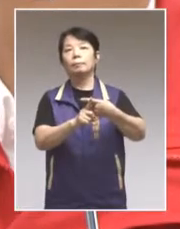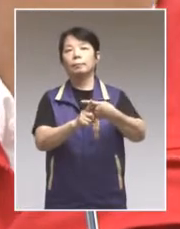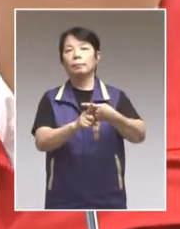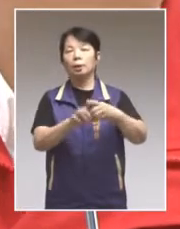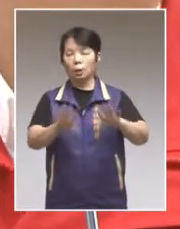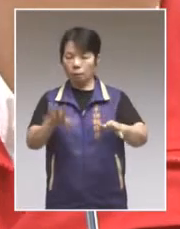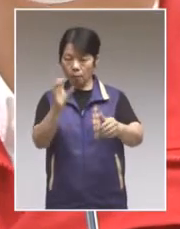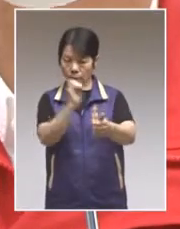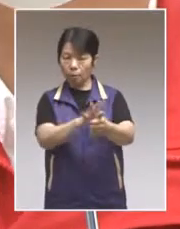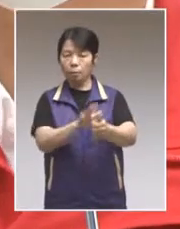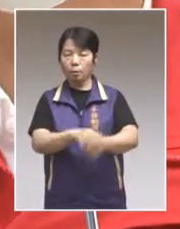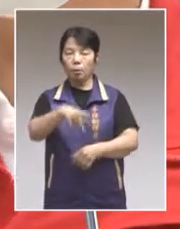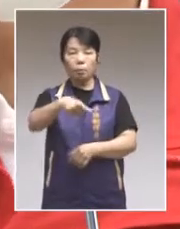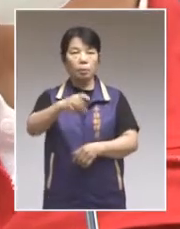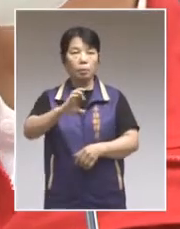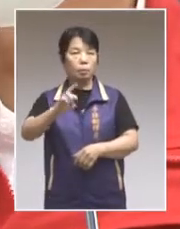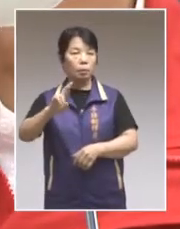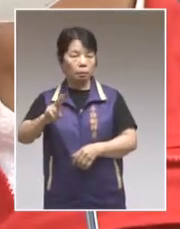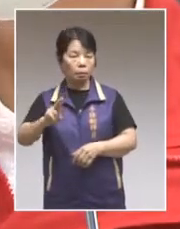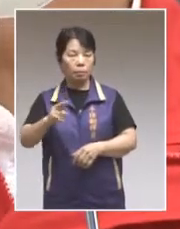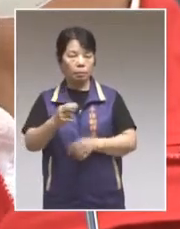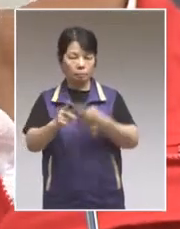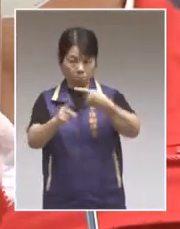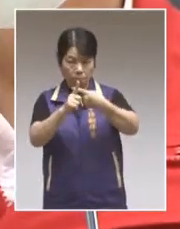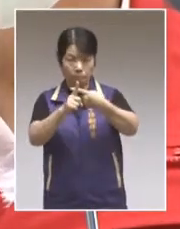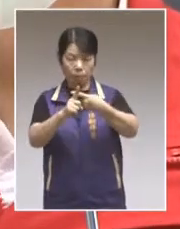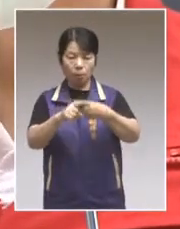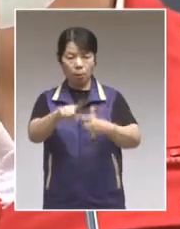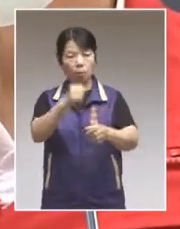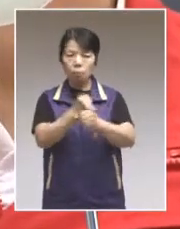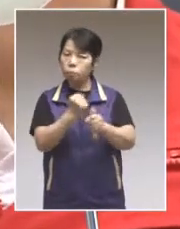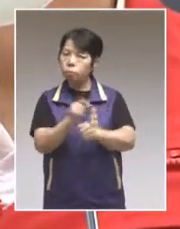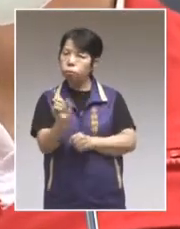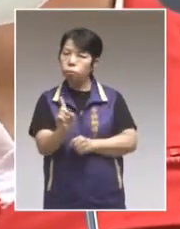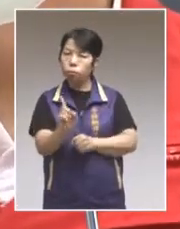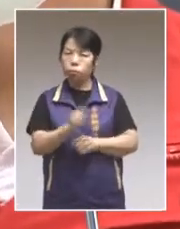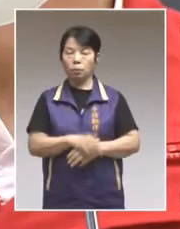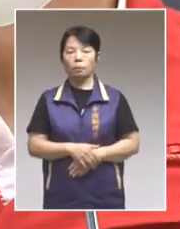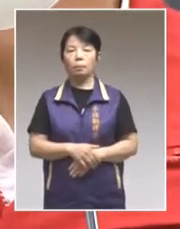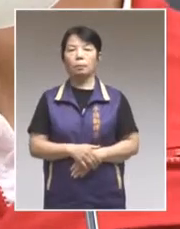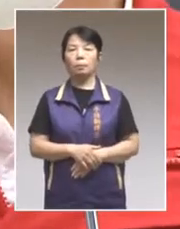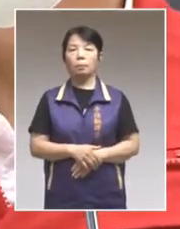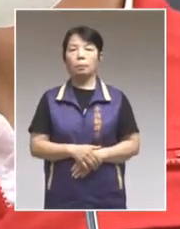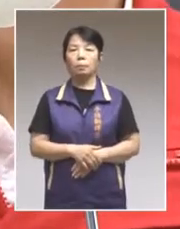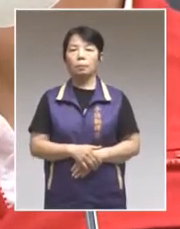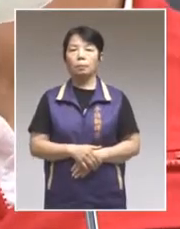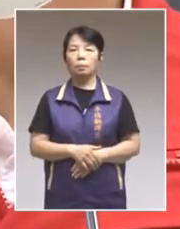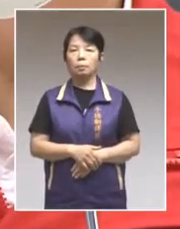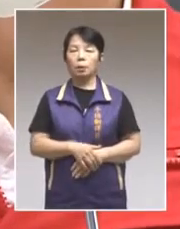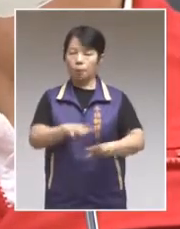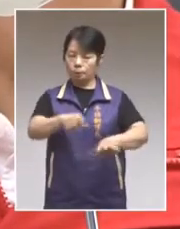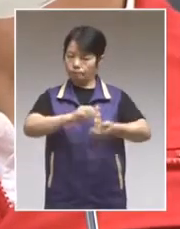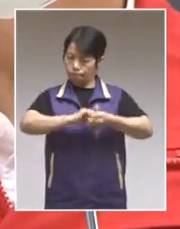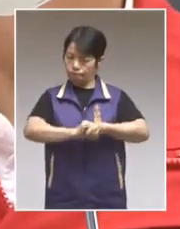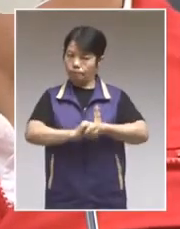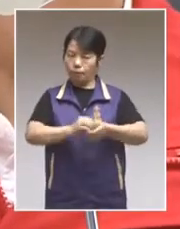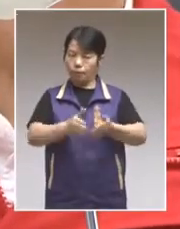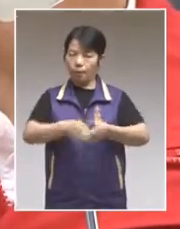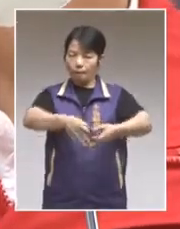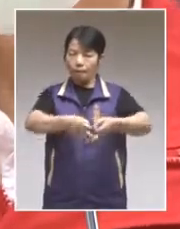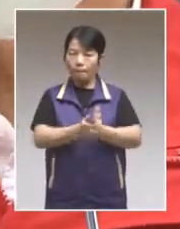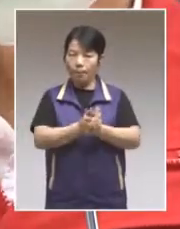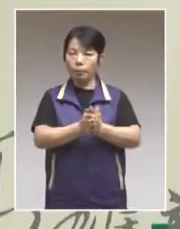他就会告诉你 PCR 的检查是阳性。那你要做什么事情呢？好，那你必须立